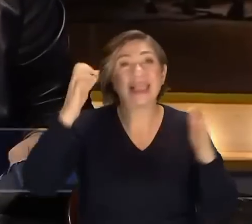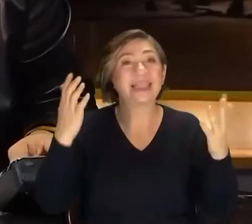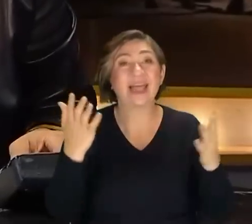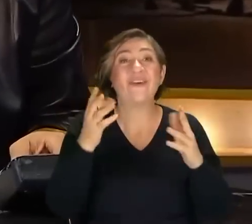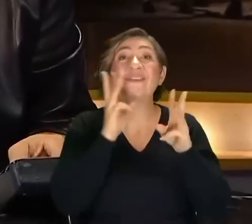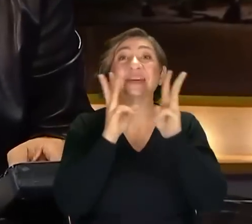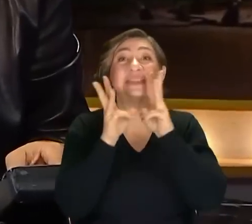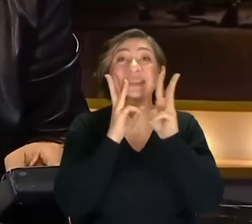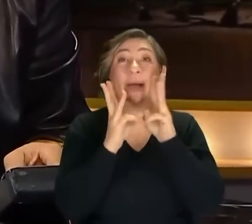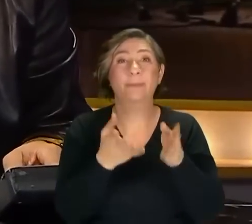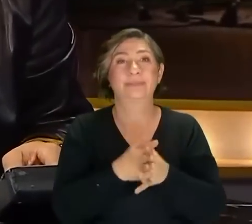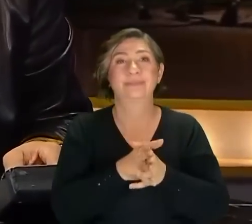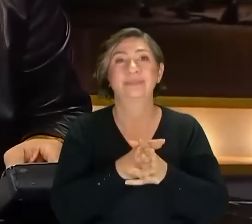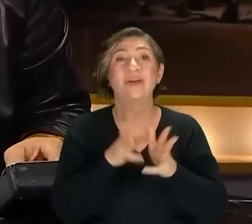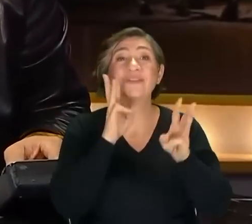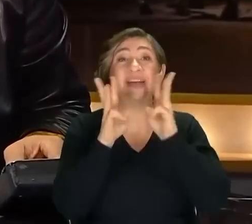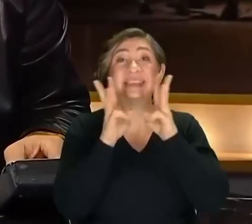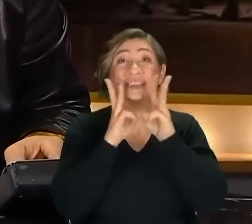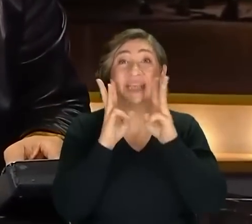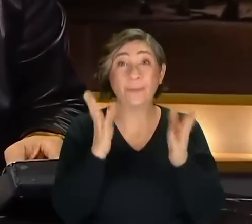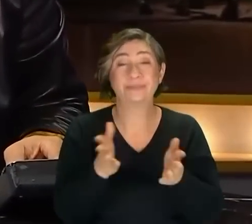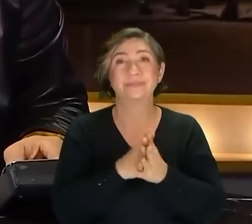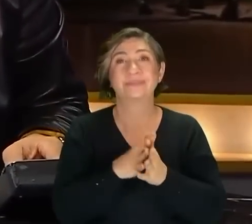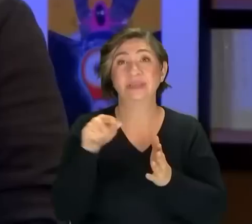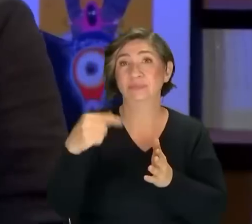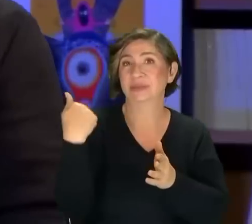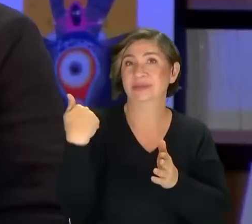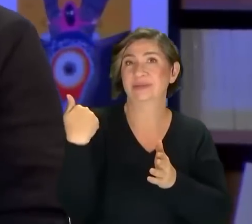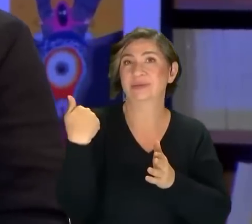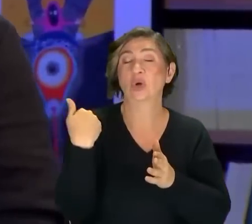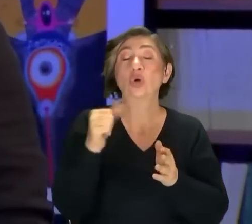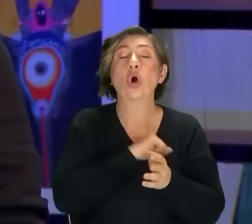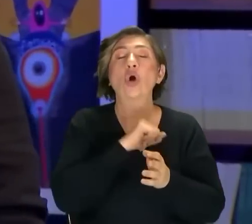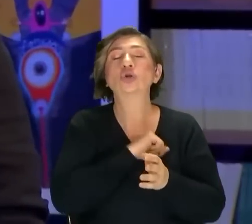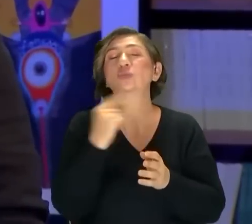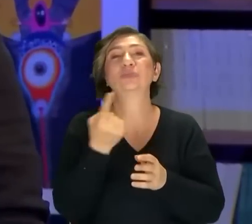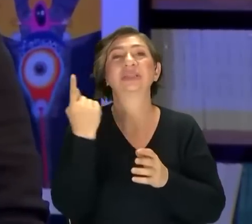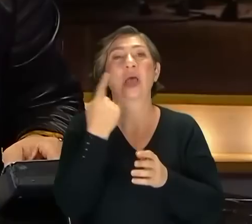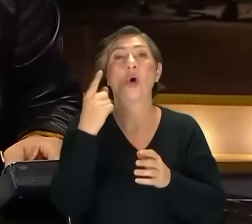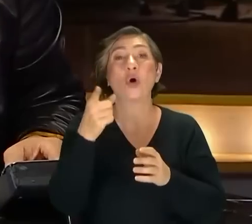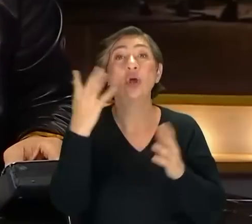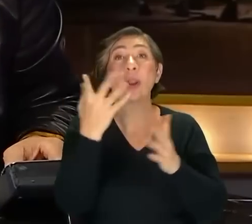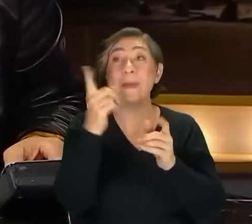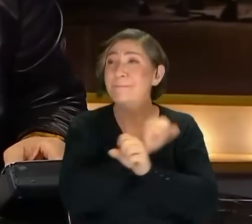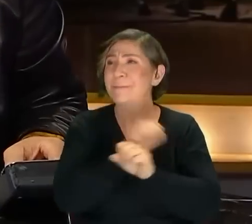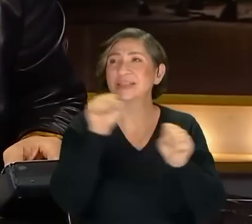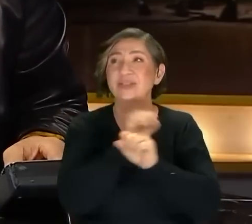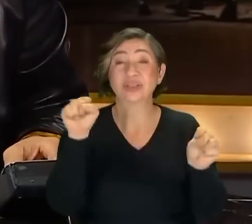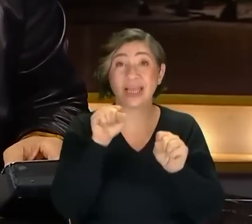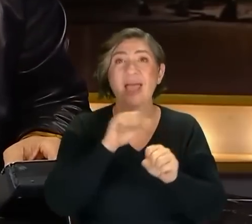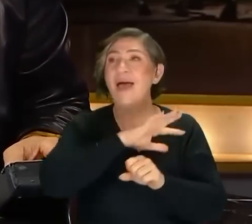Asıl skandal WhatsApp. Tabii. WhatsApp. Şimdi bize de söylüyorlar işte. WhatsApp korkunç bir şey. Oradan öyle bir patlayacak